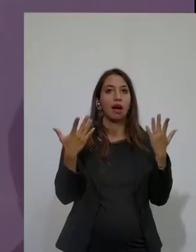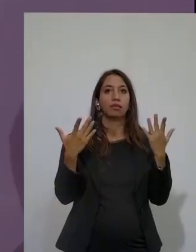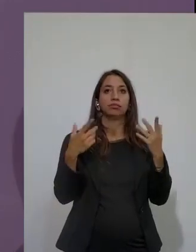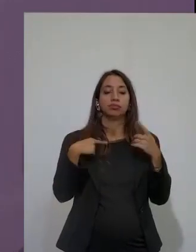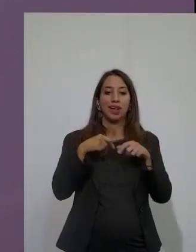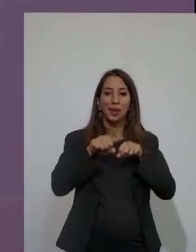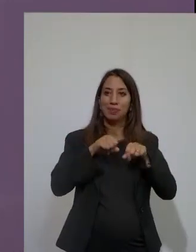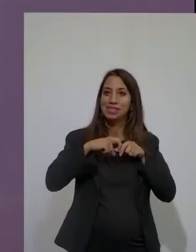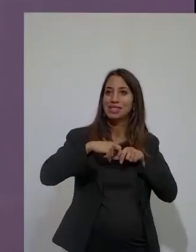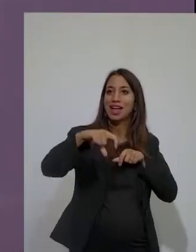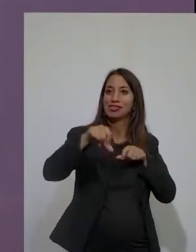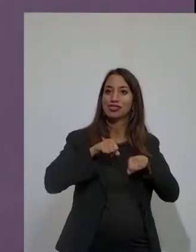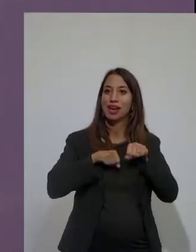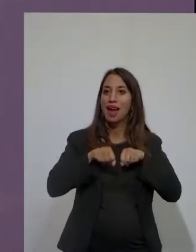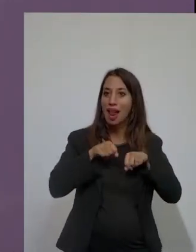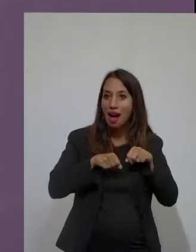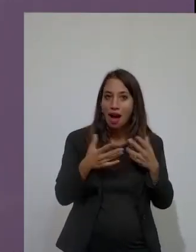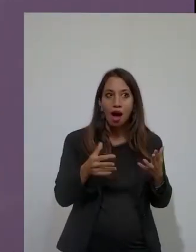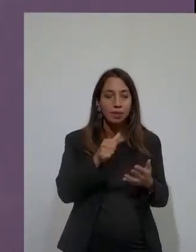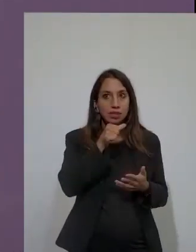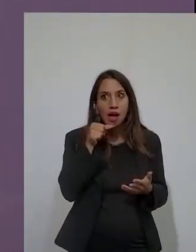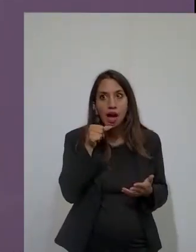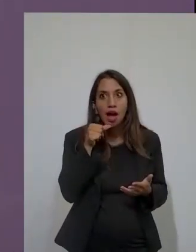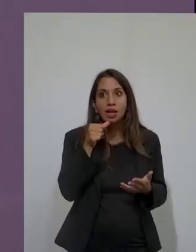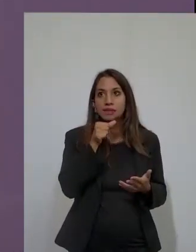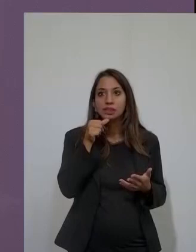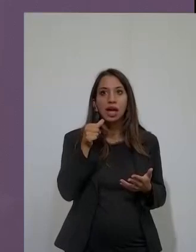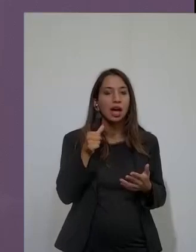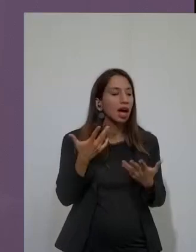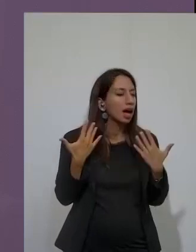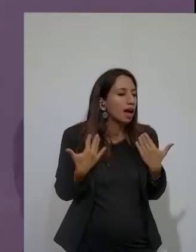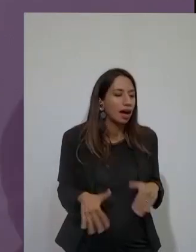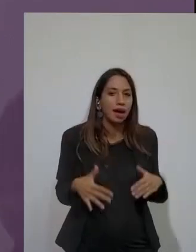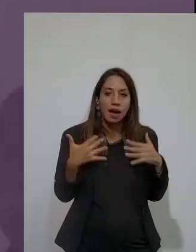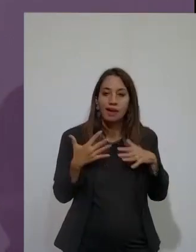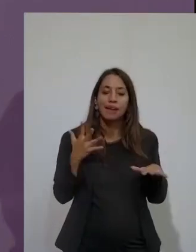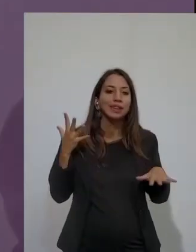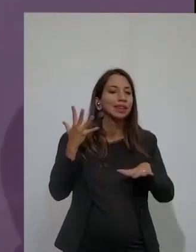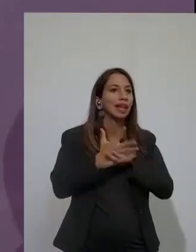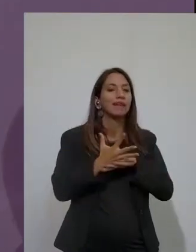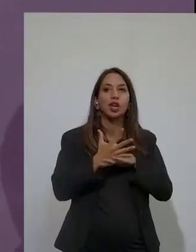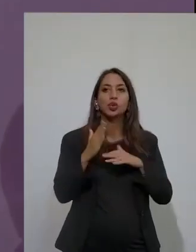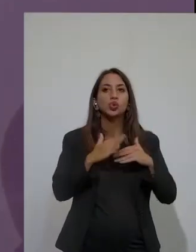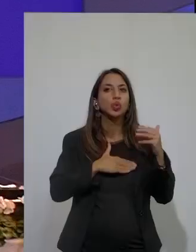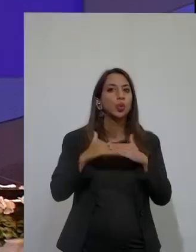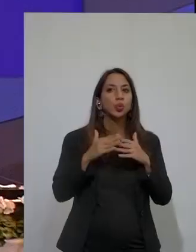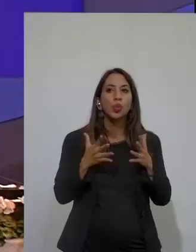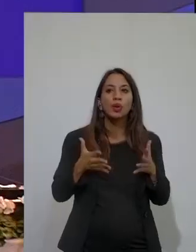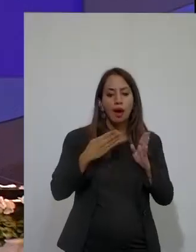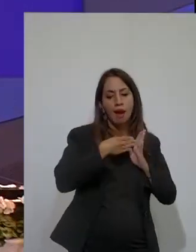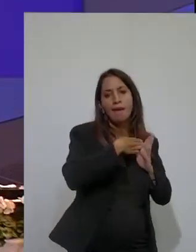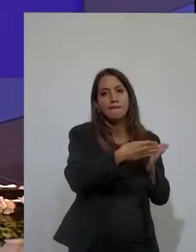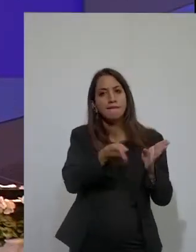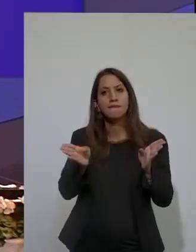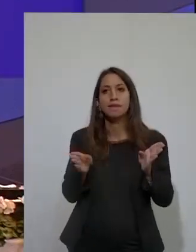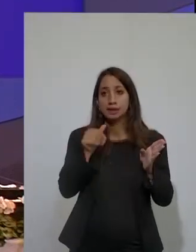ciclabili. Quindi abbiamo bisogno, come il pane, di interventi strutturali a 360 gradi. E l'altro